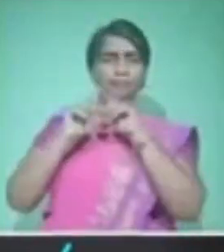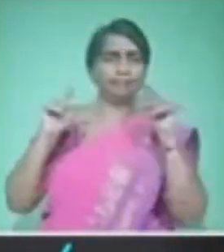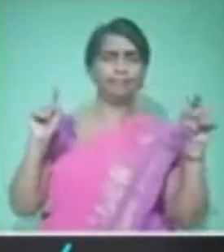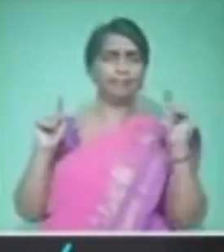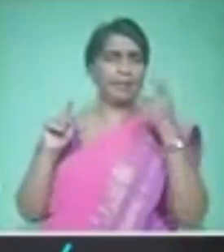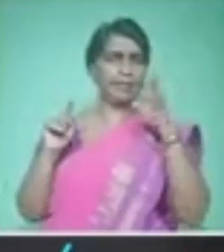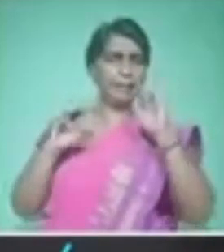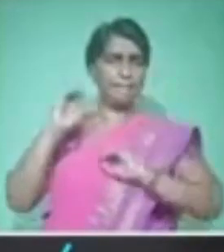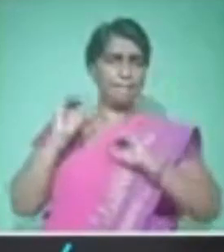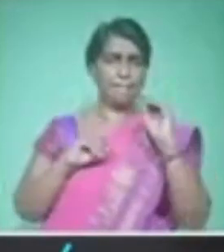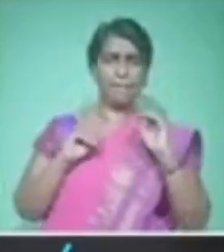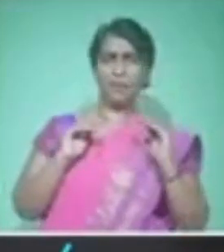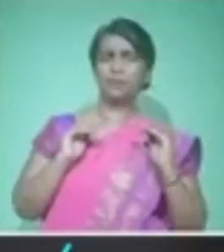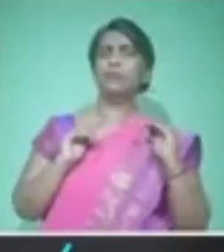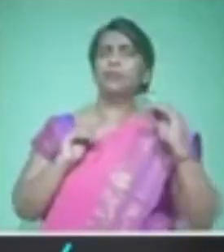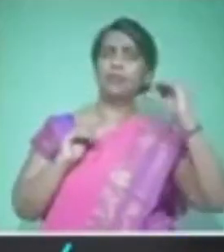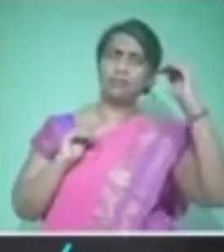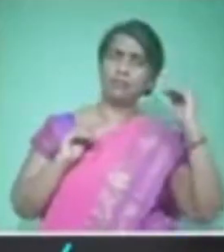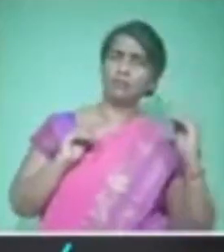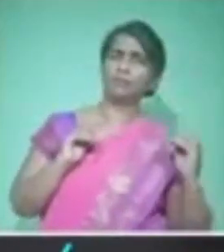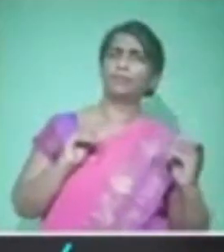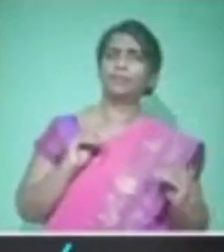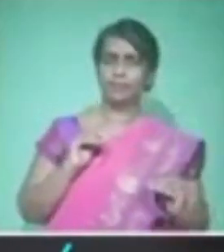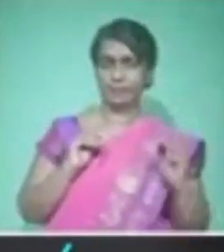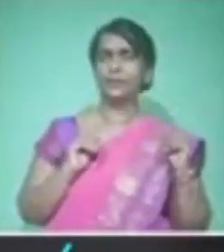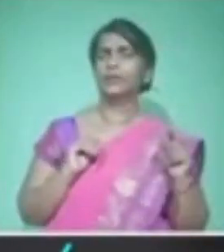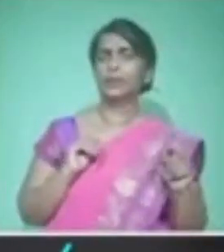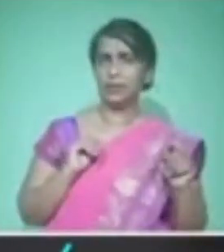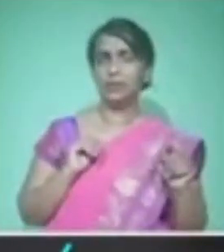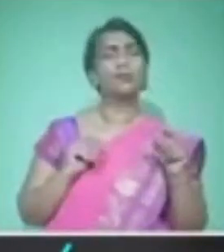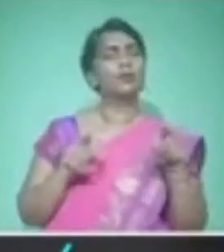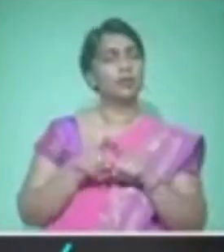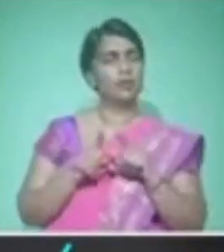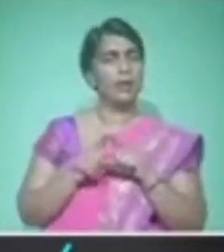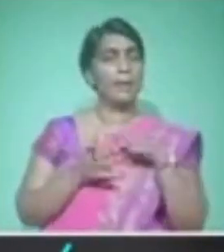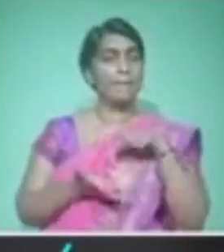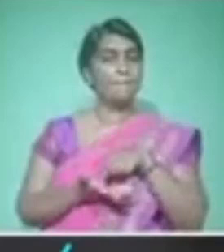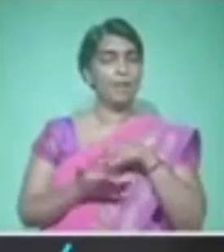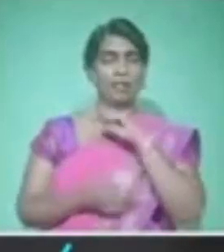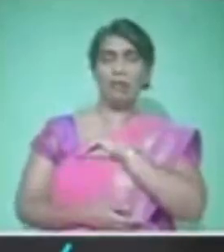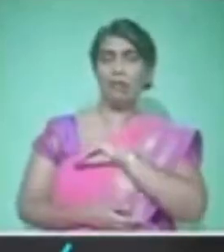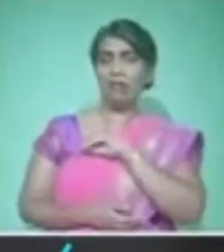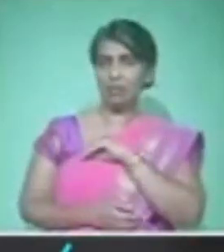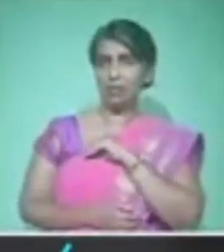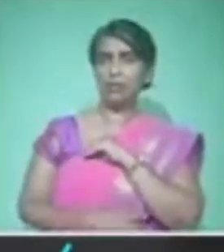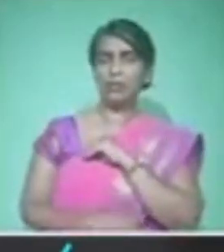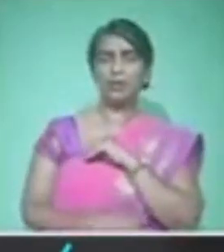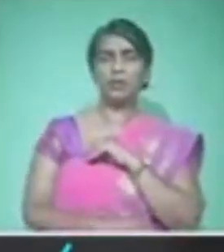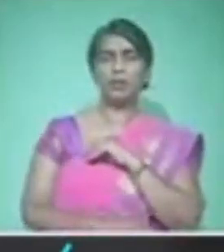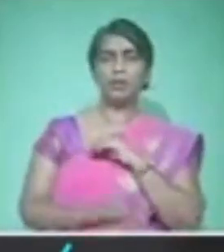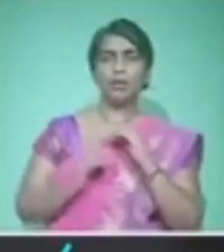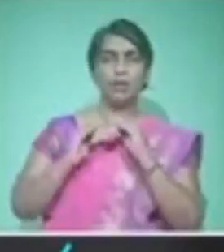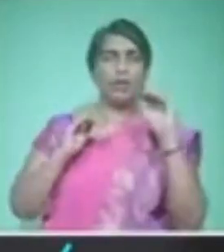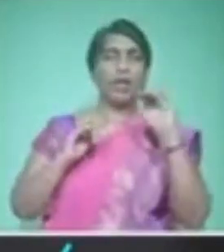114ක් හරිදට වැඩිය පහළටම තවත් ගිහිල්ලා තියෙනවා හරි එතකොට මධ්‍යම ආදායම ඒ කියන්නේ දරිද්‍රතාවෙන්